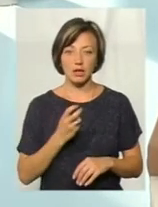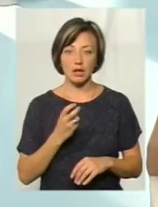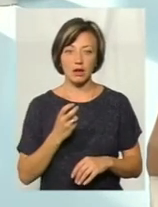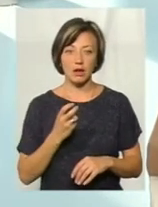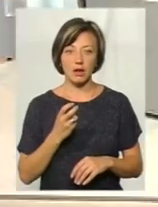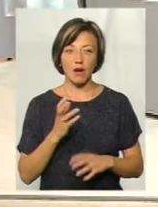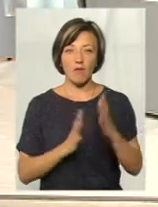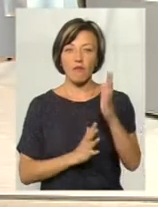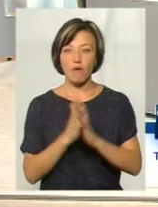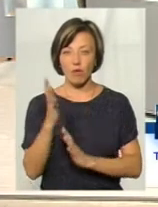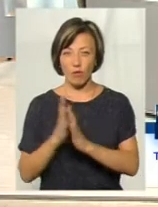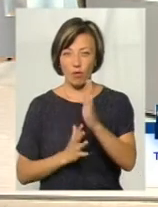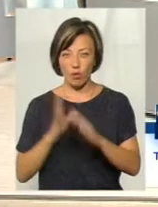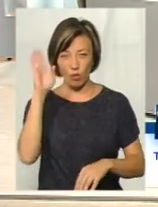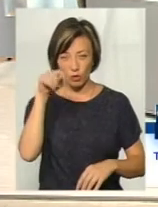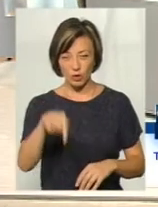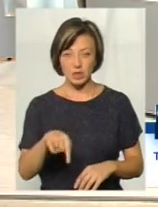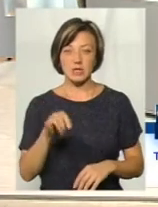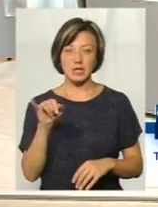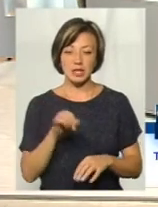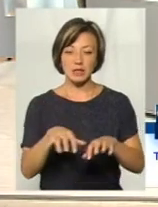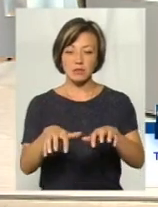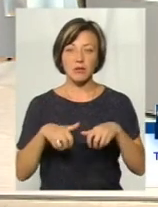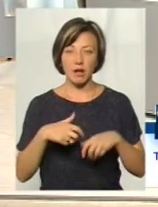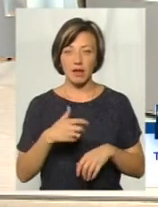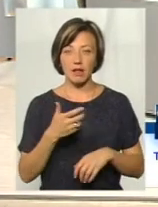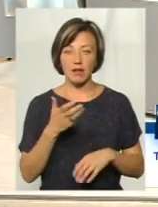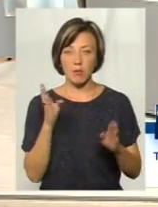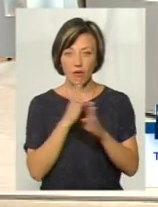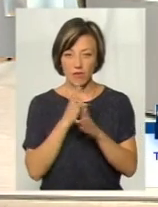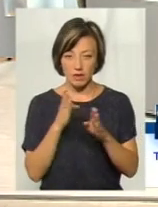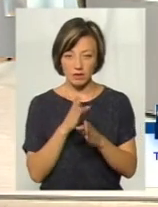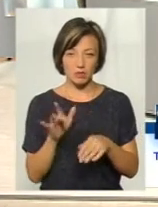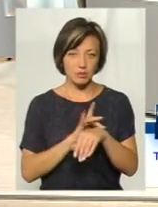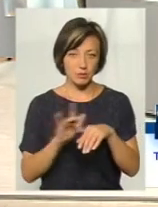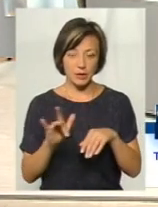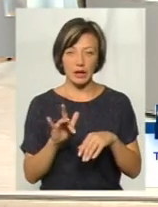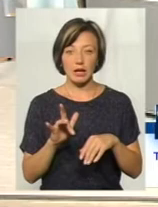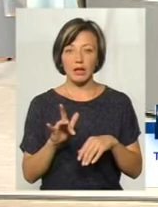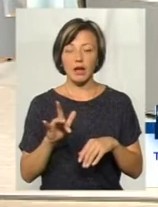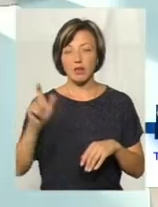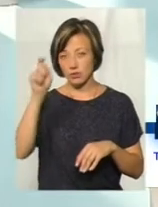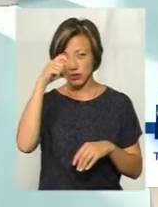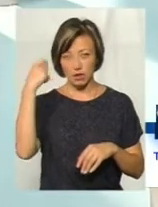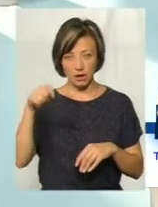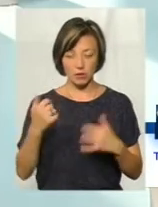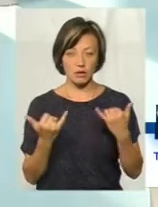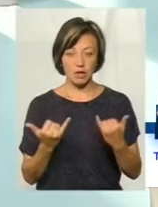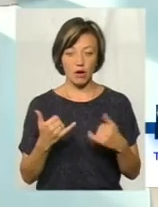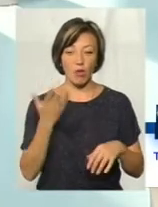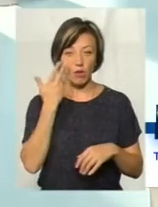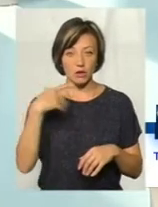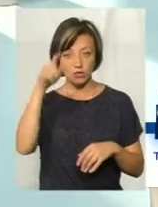бурих водорослей, і ці водоросли забрали на себе кисень, і ми бачимо, що температура на навколишнє середовище висока. При такій